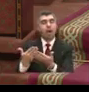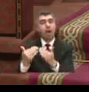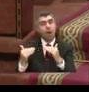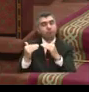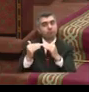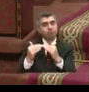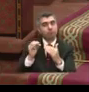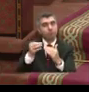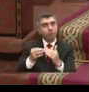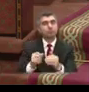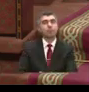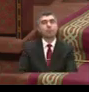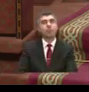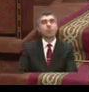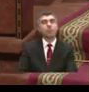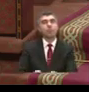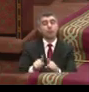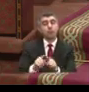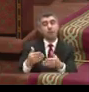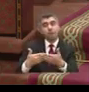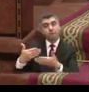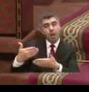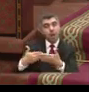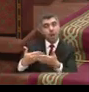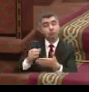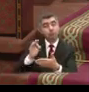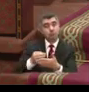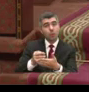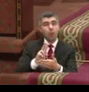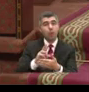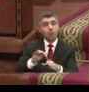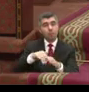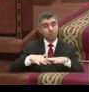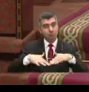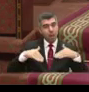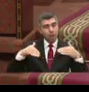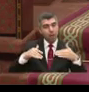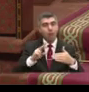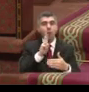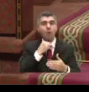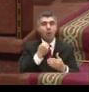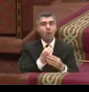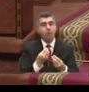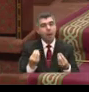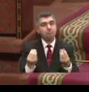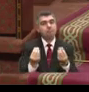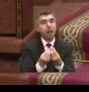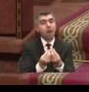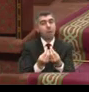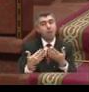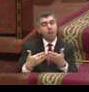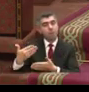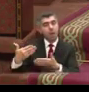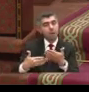باتفاق معها. في اللغة العربية تعني أن يكون هناك اتفاق بين البرلمان والحكومة في برمجتها. الحكومة